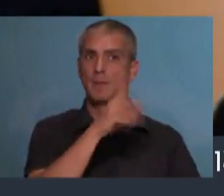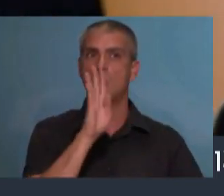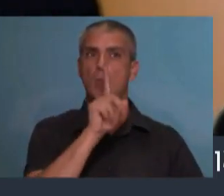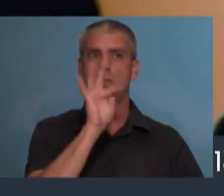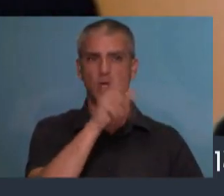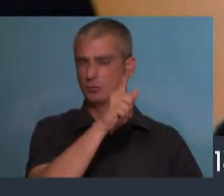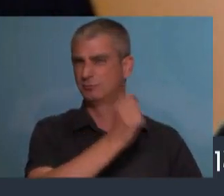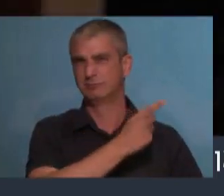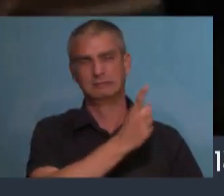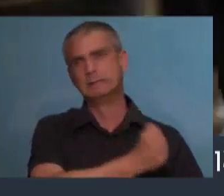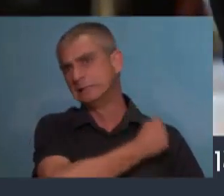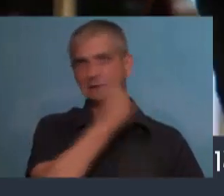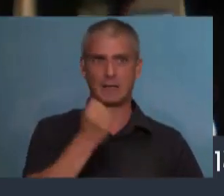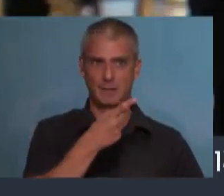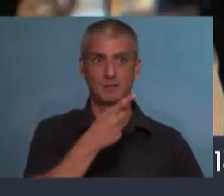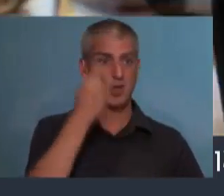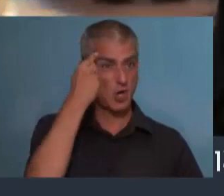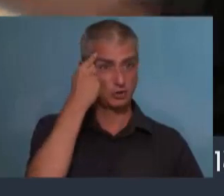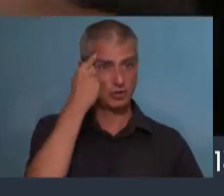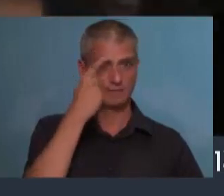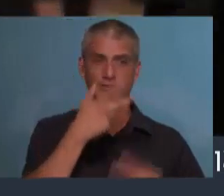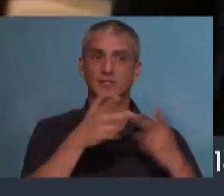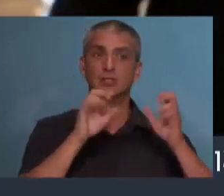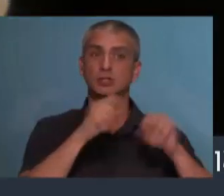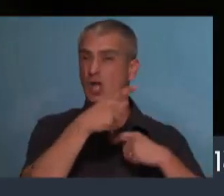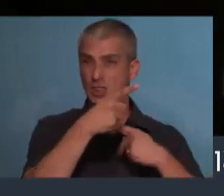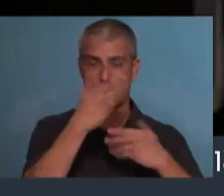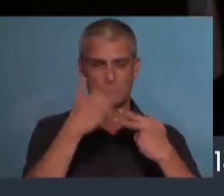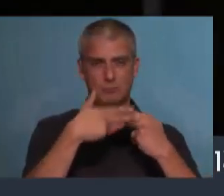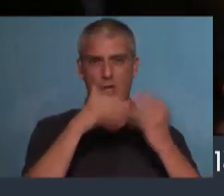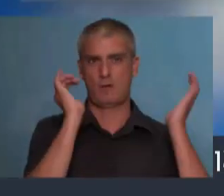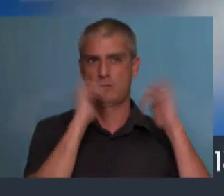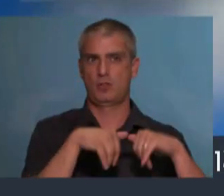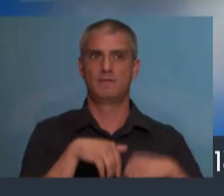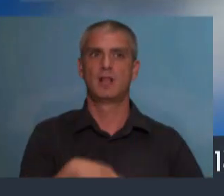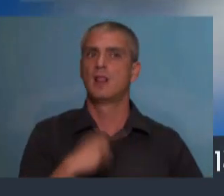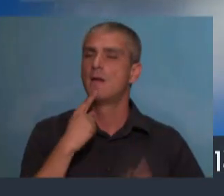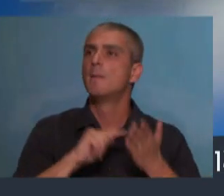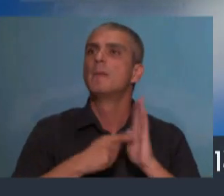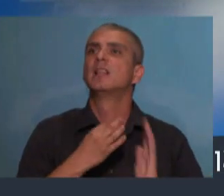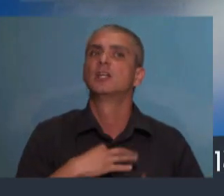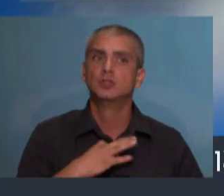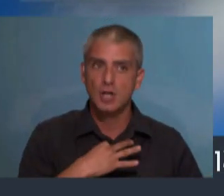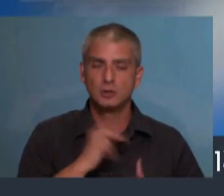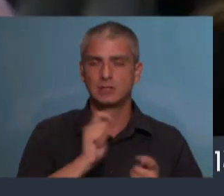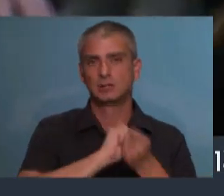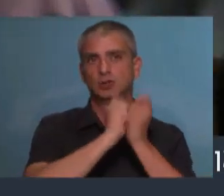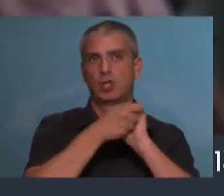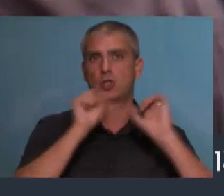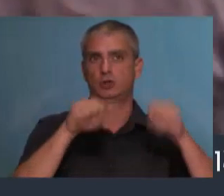נץ בענייני איראן, סבור שימיו האחרונים של המשטר קרבים. Our goal should be regime change in